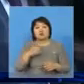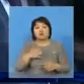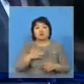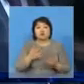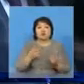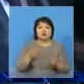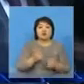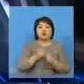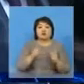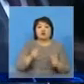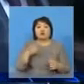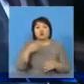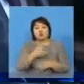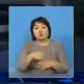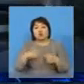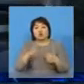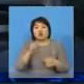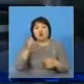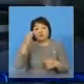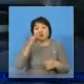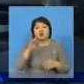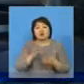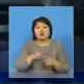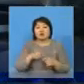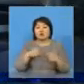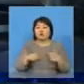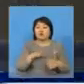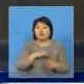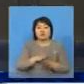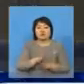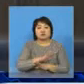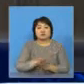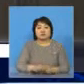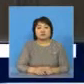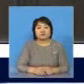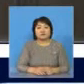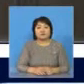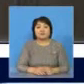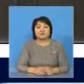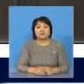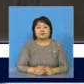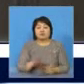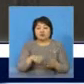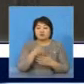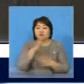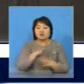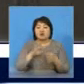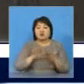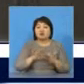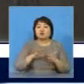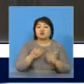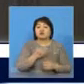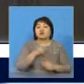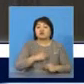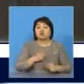требовалось развивать уличную торговлю «Арман Кала». Однако данная работа не была реализована. Я до сих пор не видел конкретных результатов